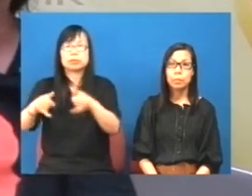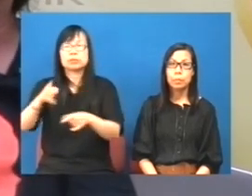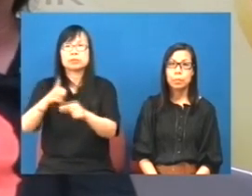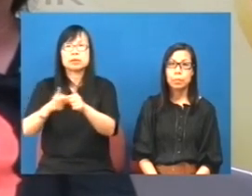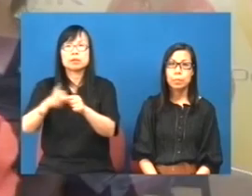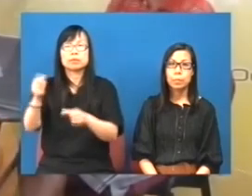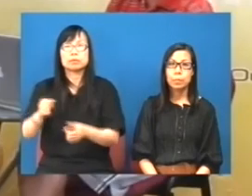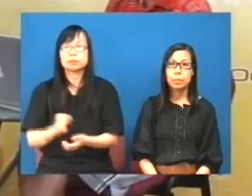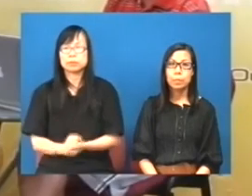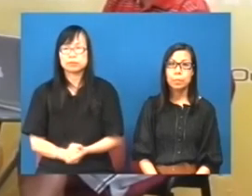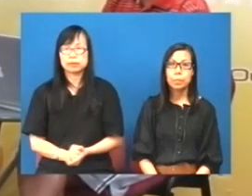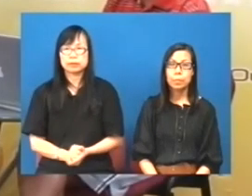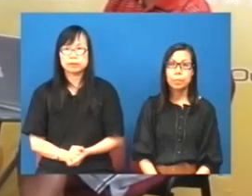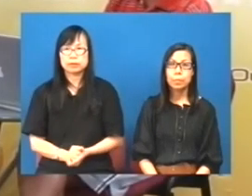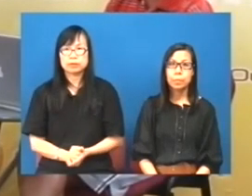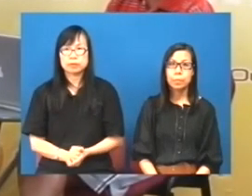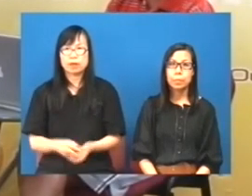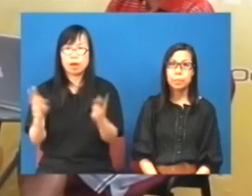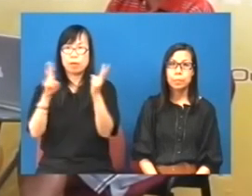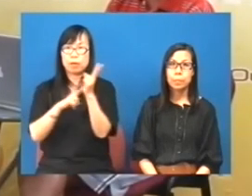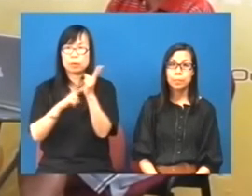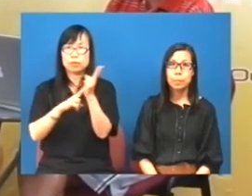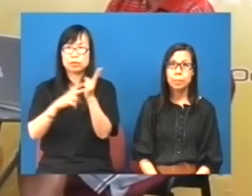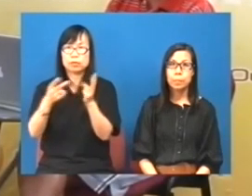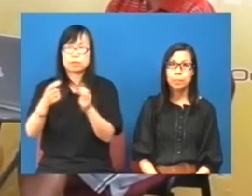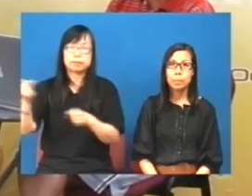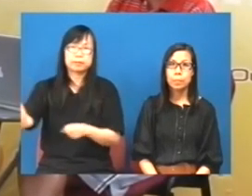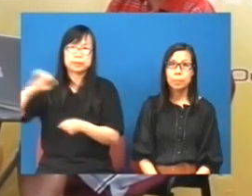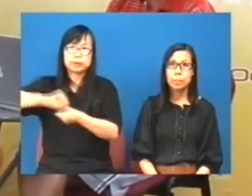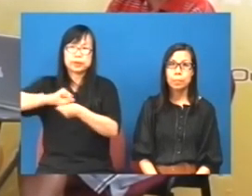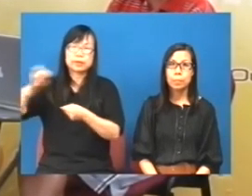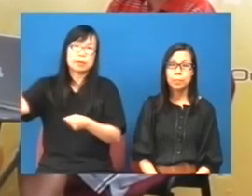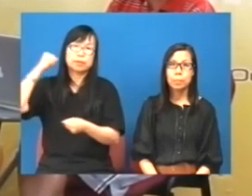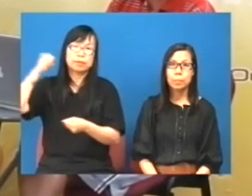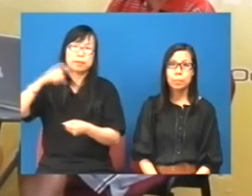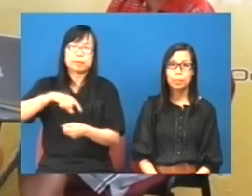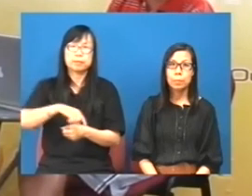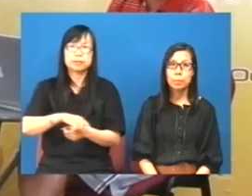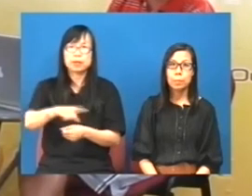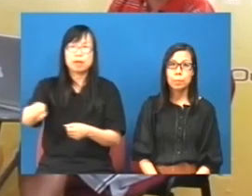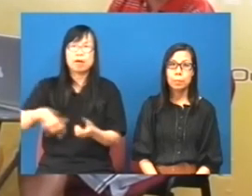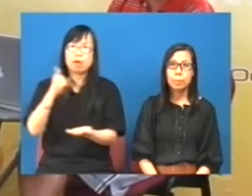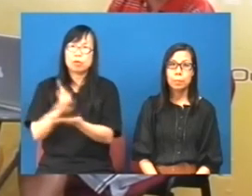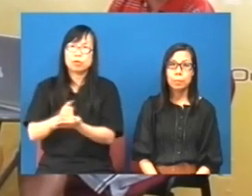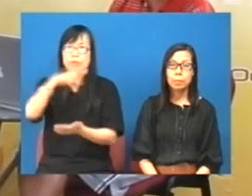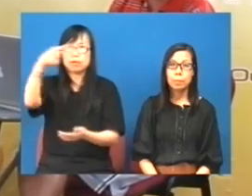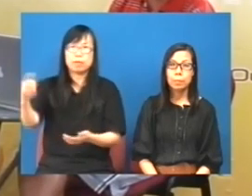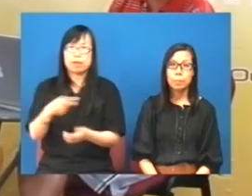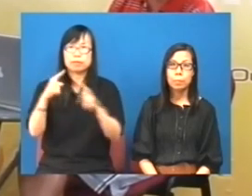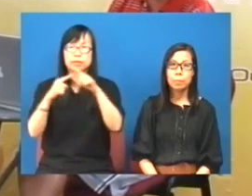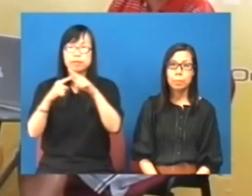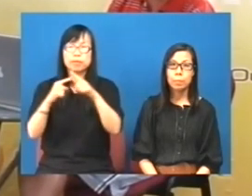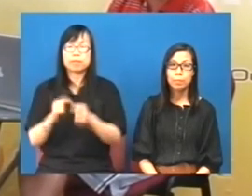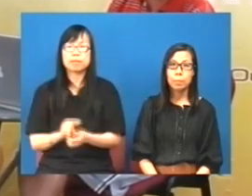這個旺角場是做了加強版的是吧但是都是坐了一萬人左右其實都